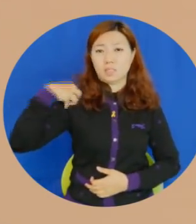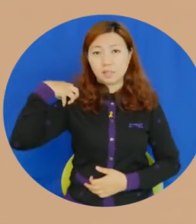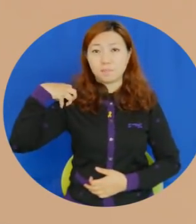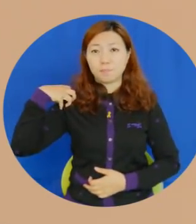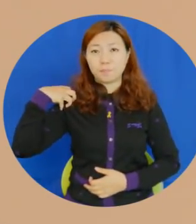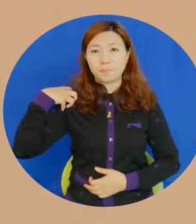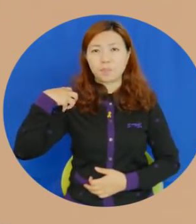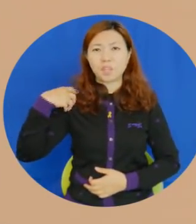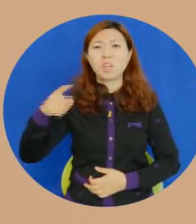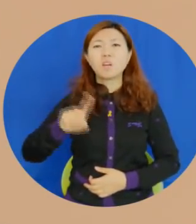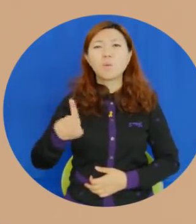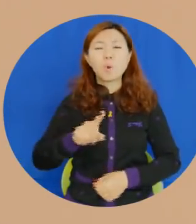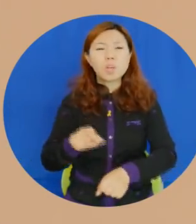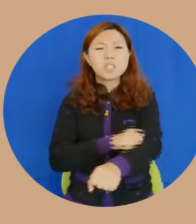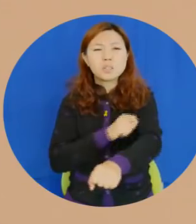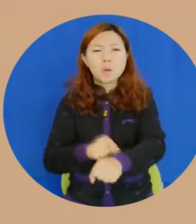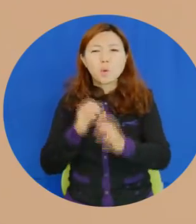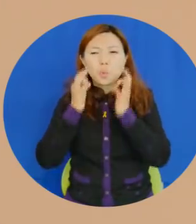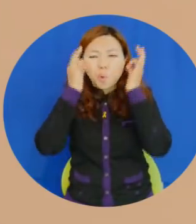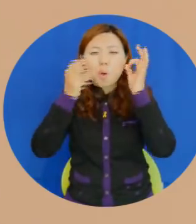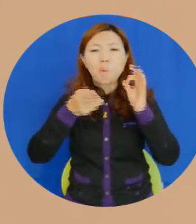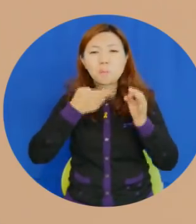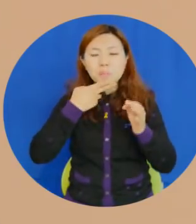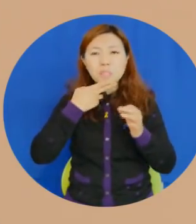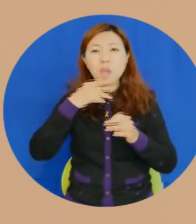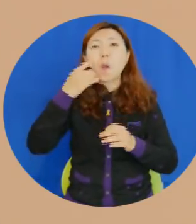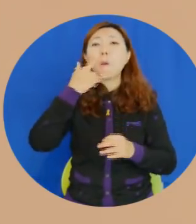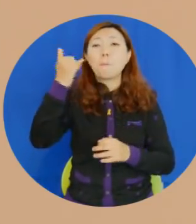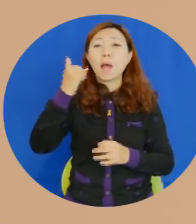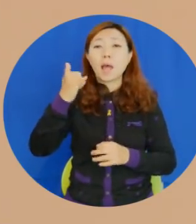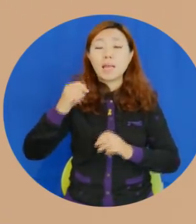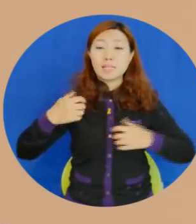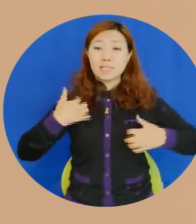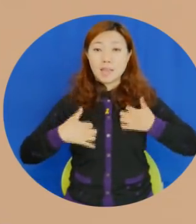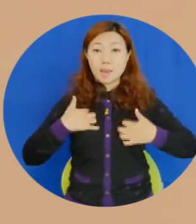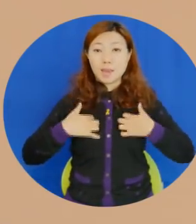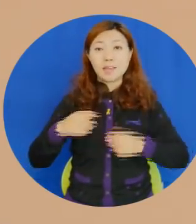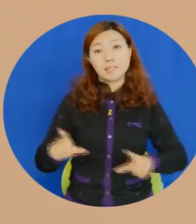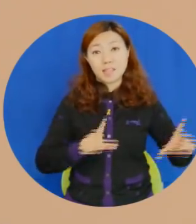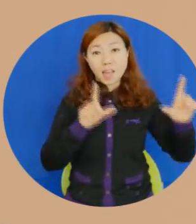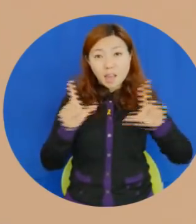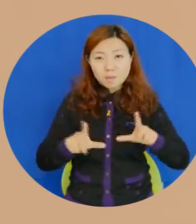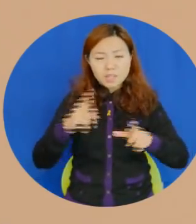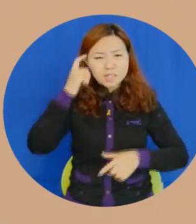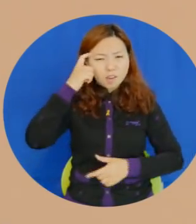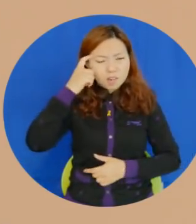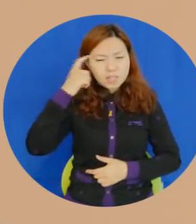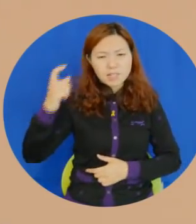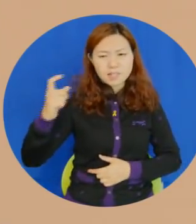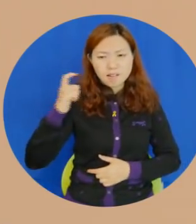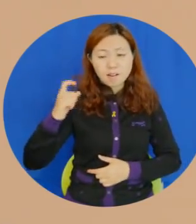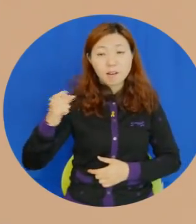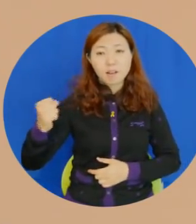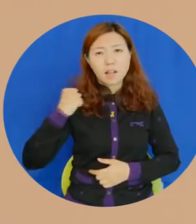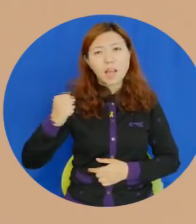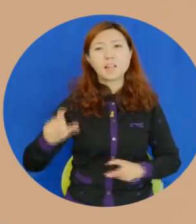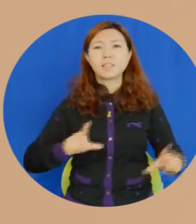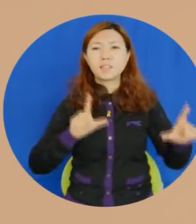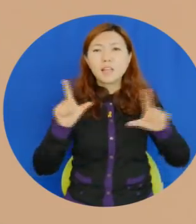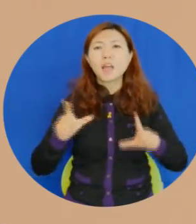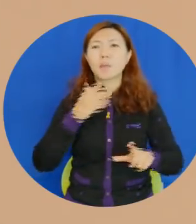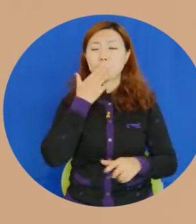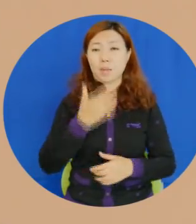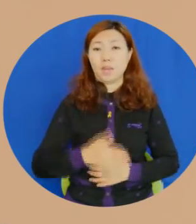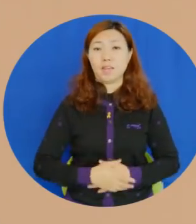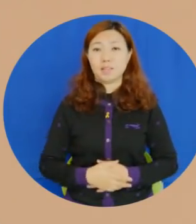가장 책임이고 그거는 특별히 노력 안 해도 엄마가 인생을 재미있게 삶아 정신력은 저절로